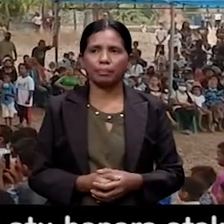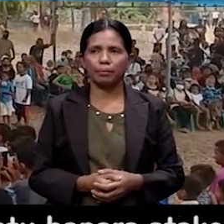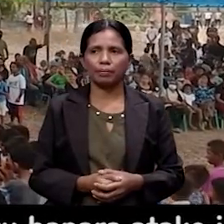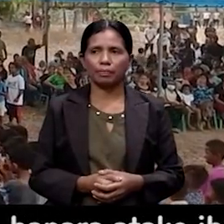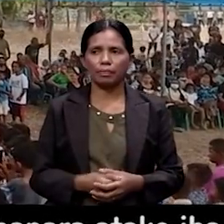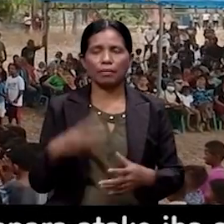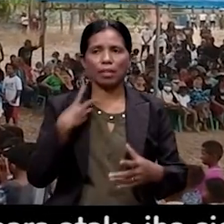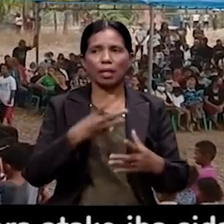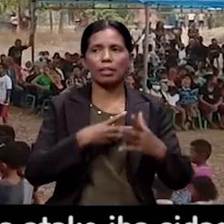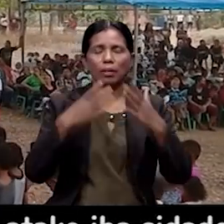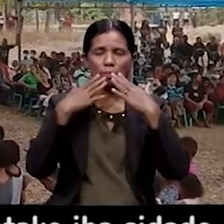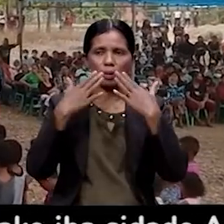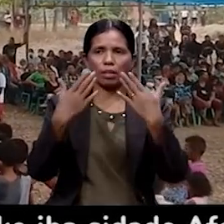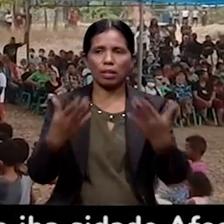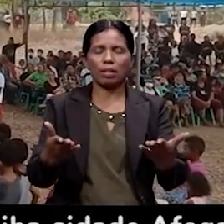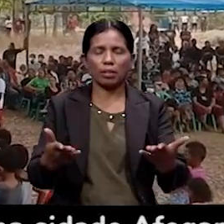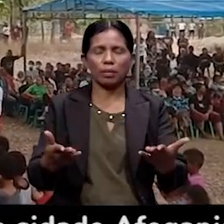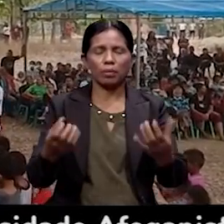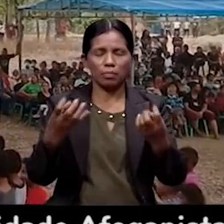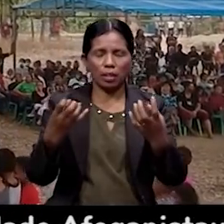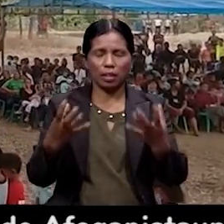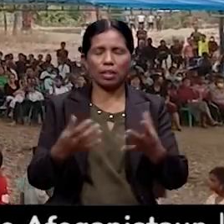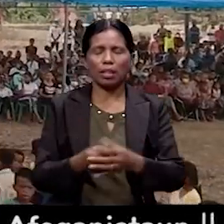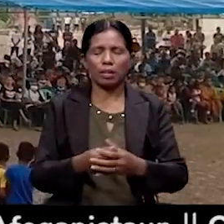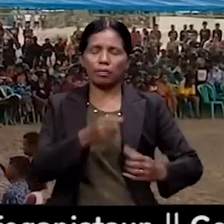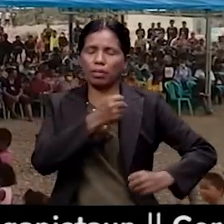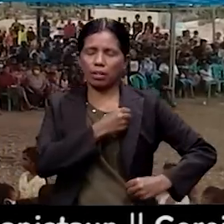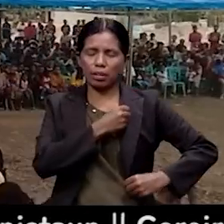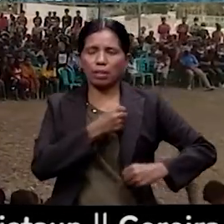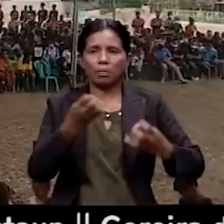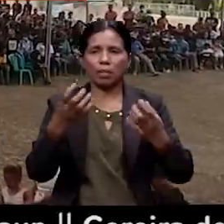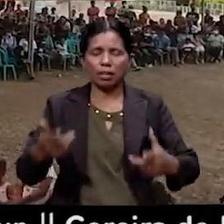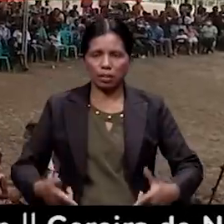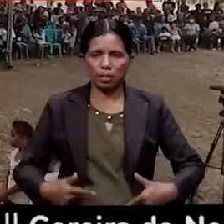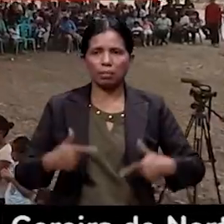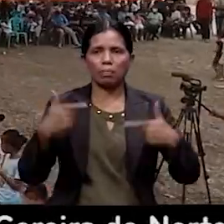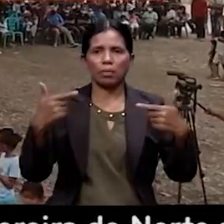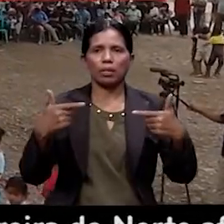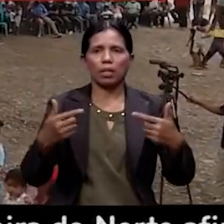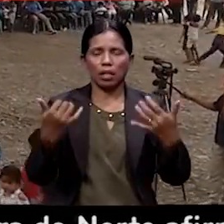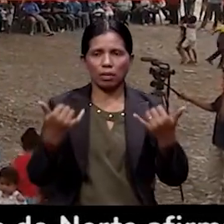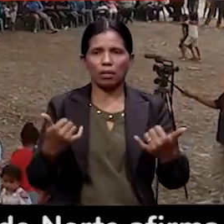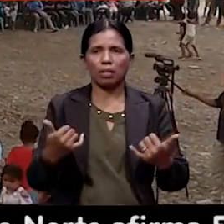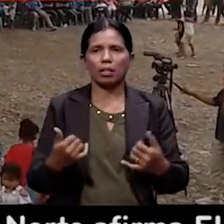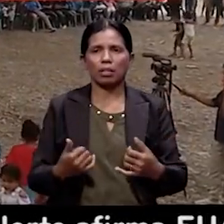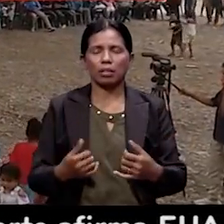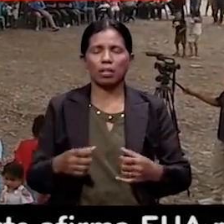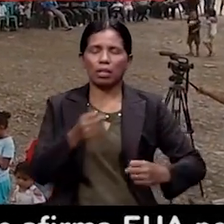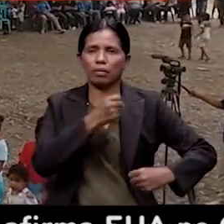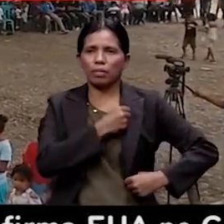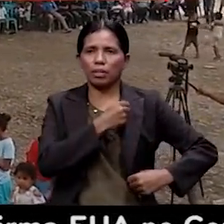Ita agradece ba heróis Falindil, Barak, se mores. Agora e é dele